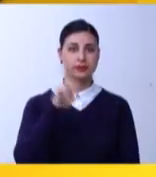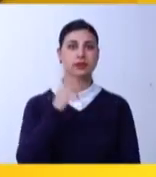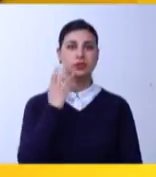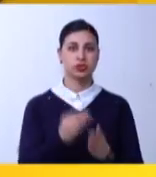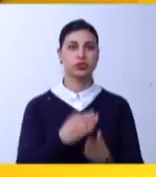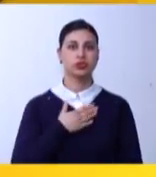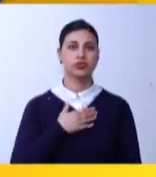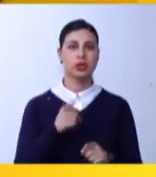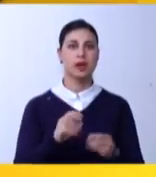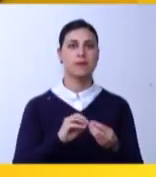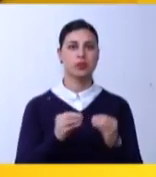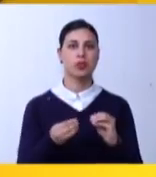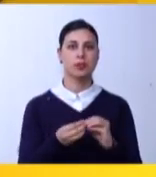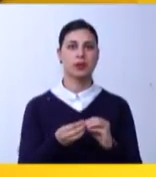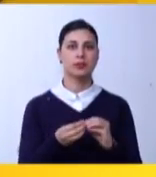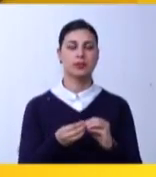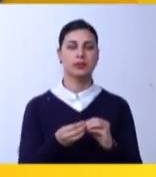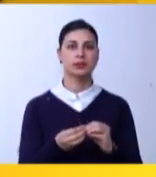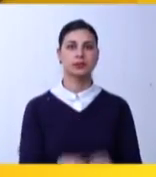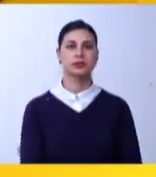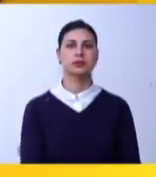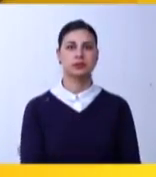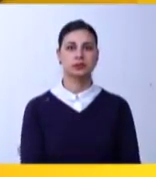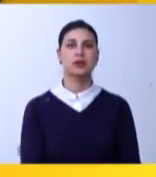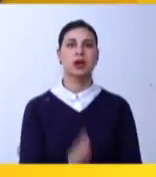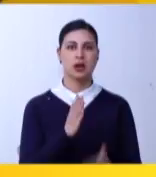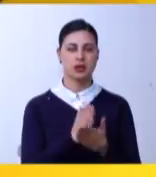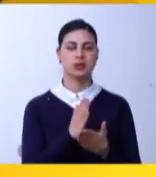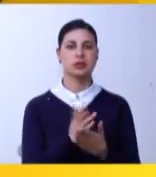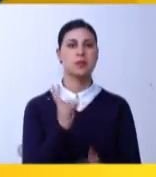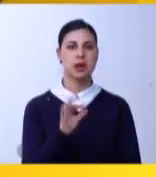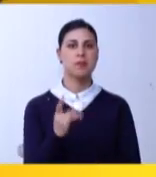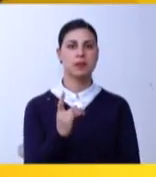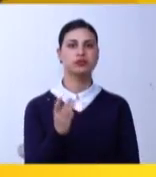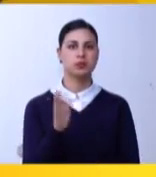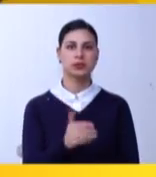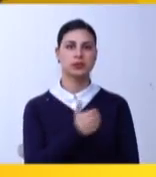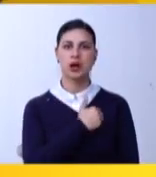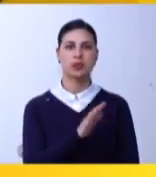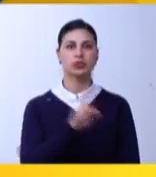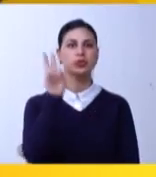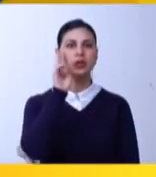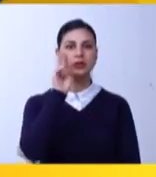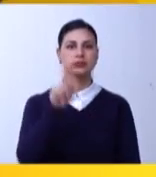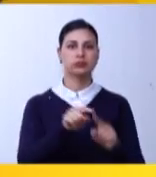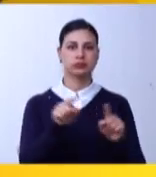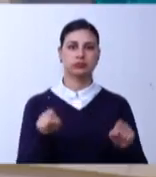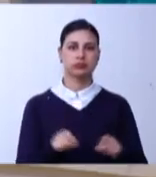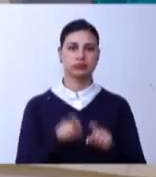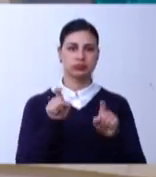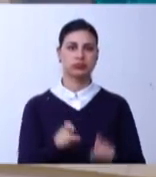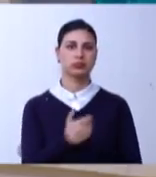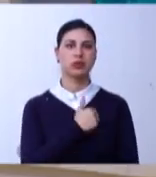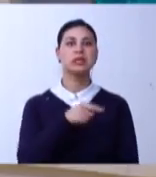ამ პრობლემას, ასე ვთქვათ, ვიდგას წინ, მაგრამ აი ბავშვი ვერანაირად ვერ